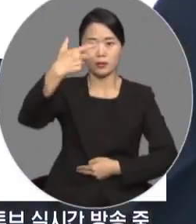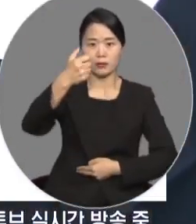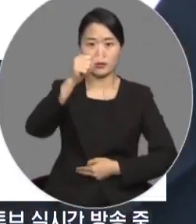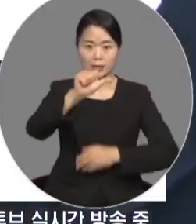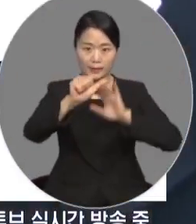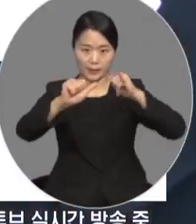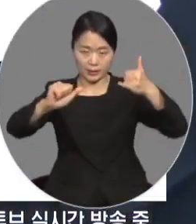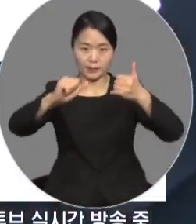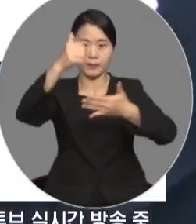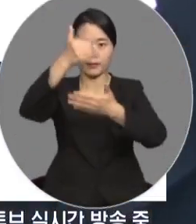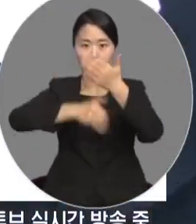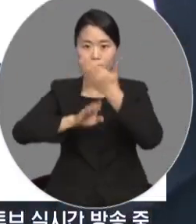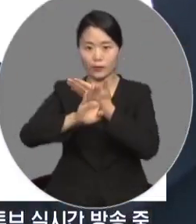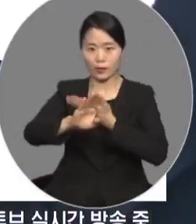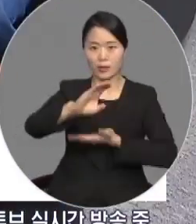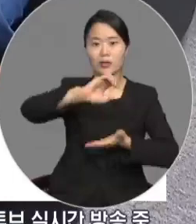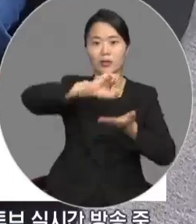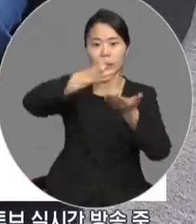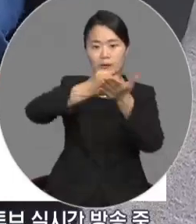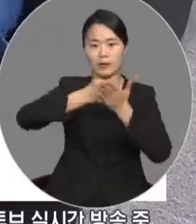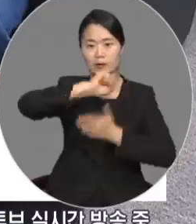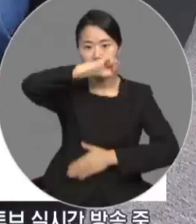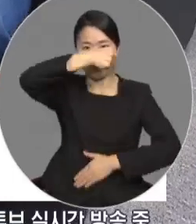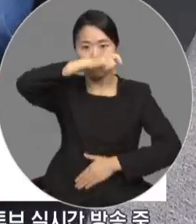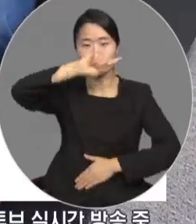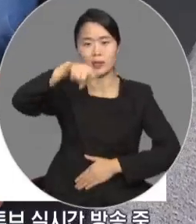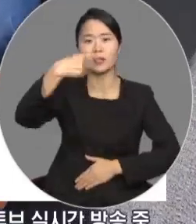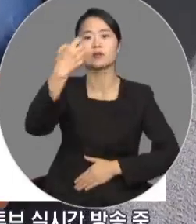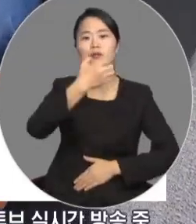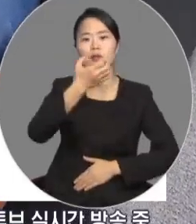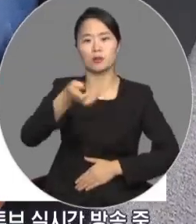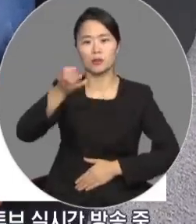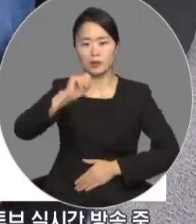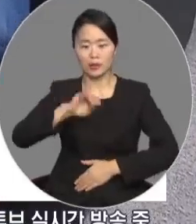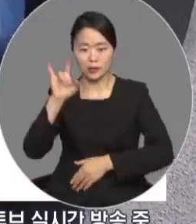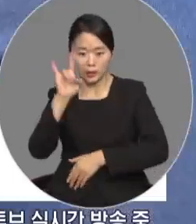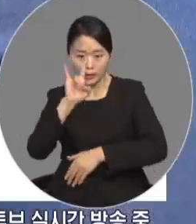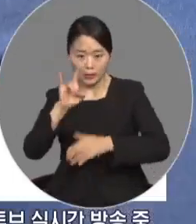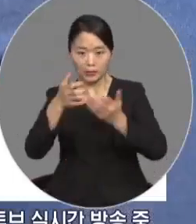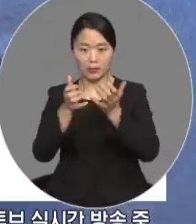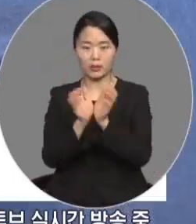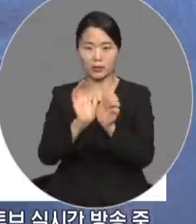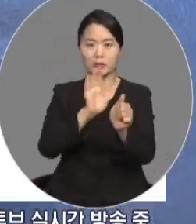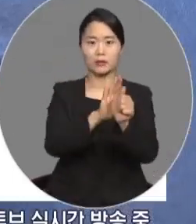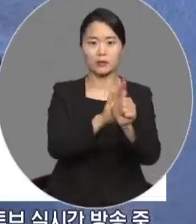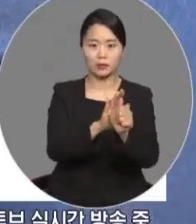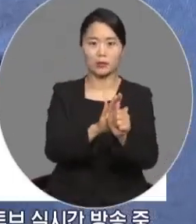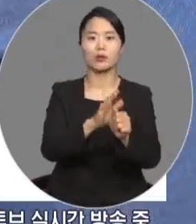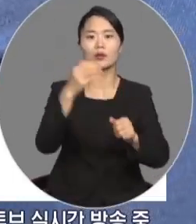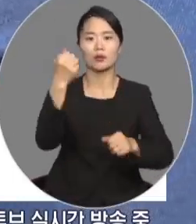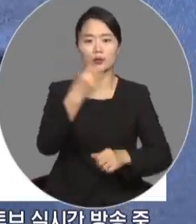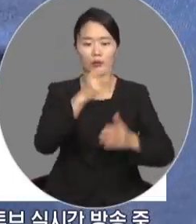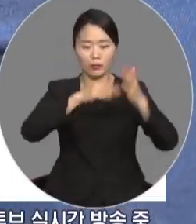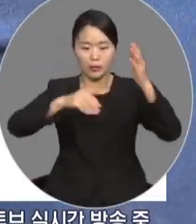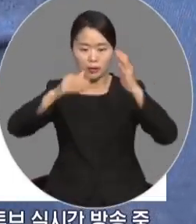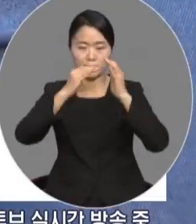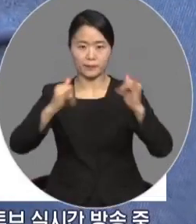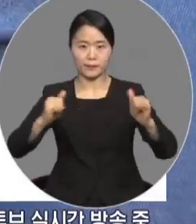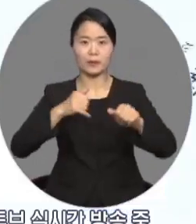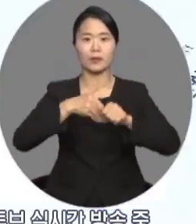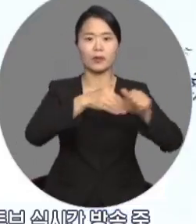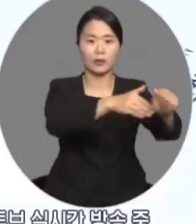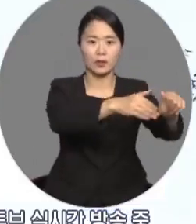예산은 연간 190억 원. 현대차 지원 전담팀 신설 등 기업 현장에 공무원을 파견해